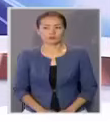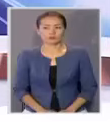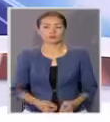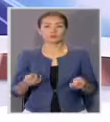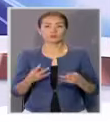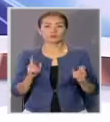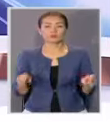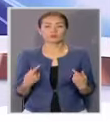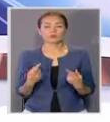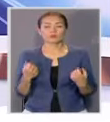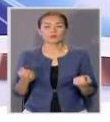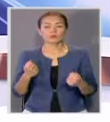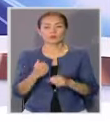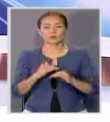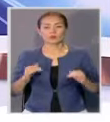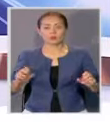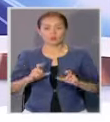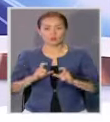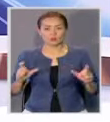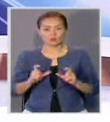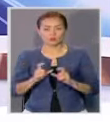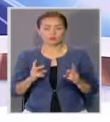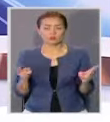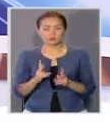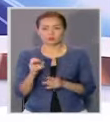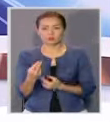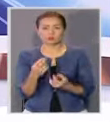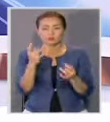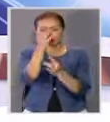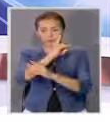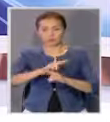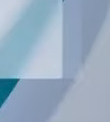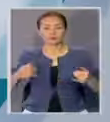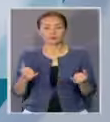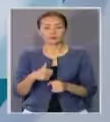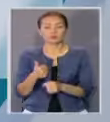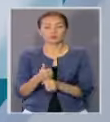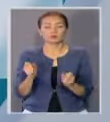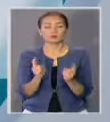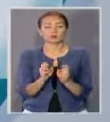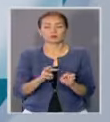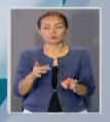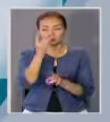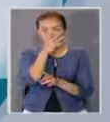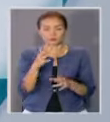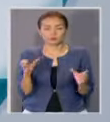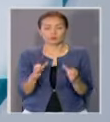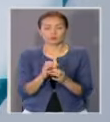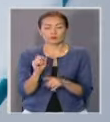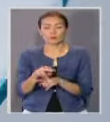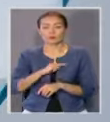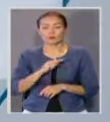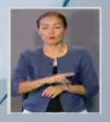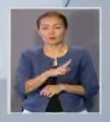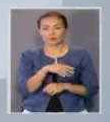необходимо развивать массовый детский спорт широко пропагандировать национальную культуру сегодня президент принявшая министра культуры и спорта дал ряд поручений